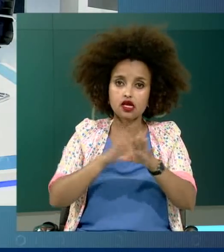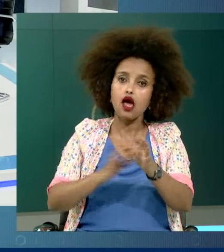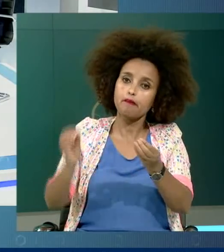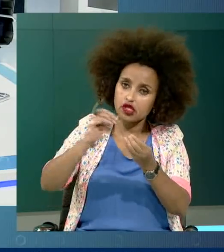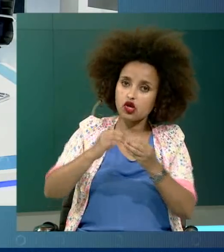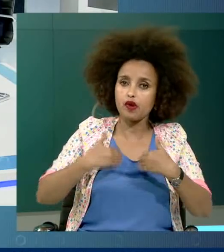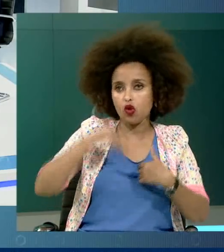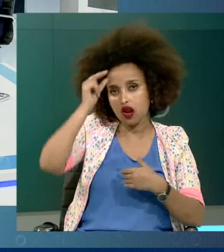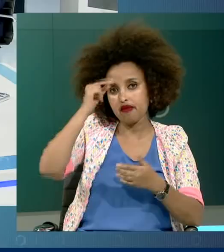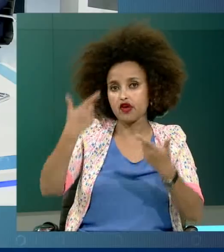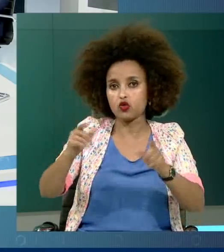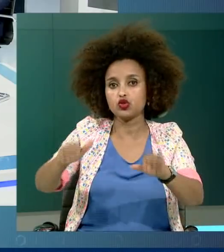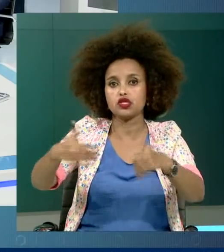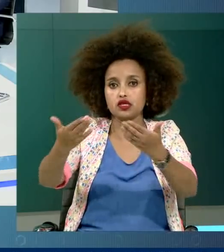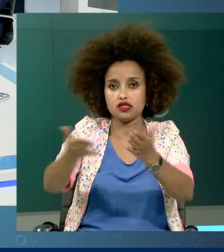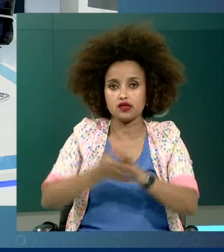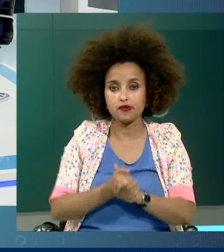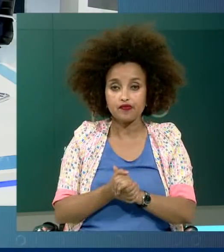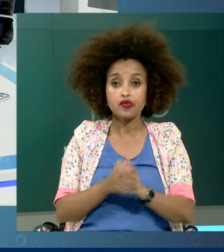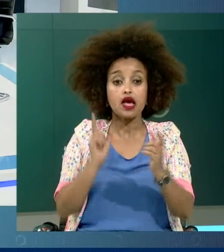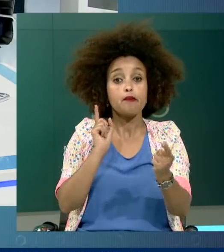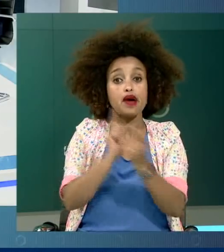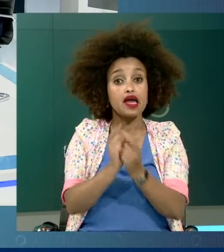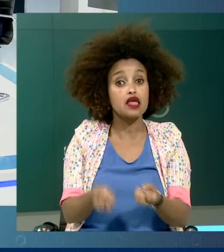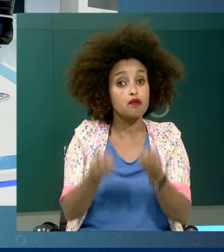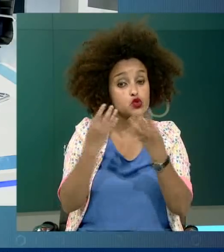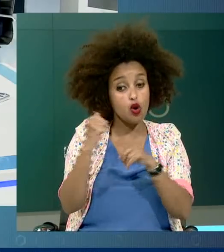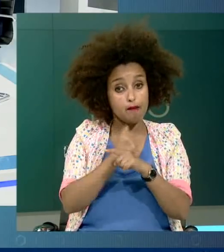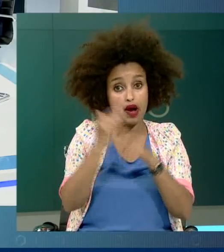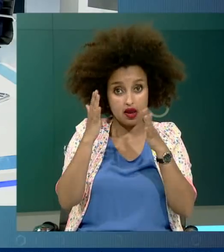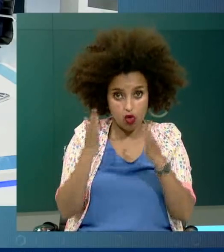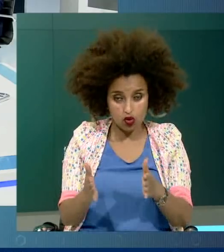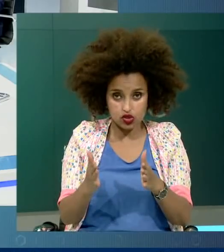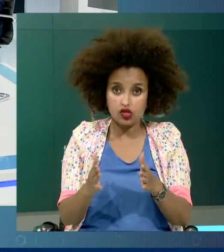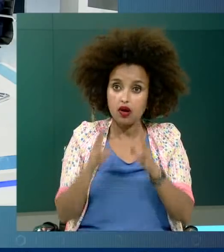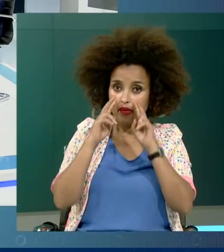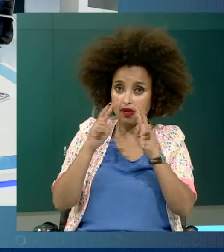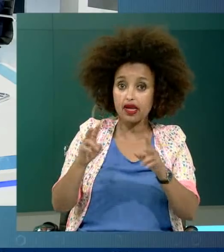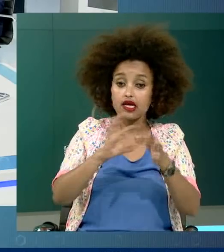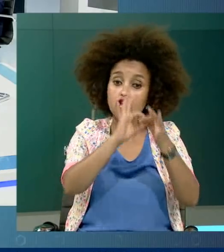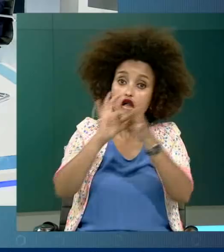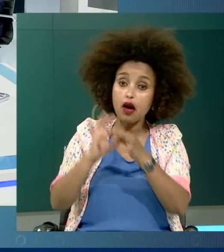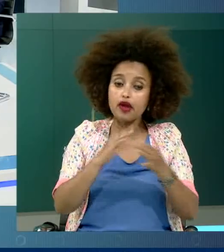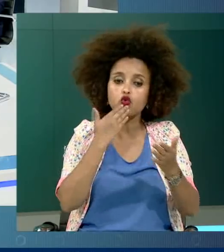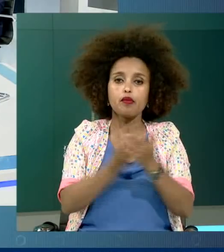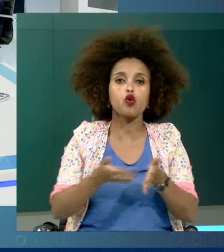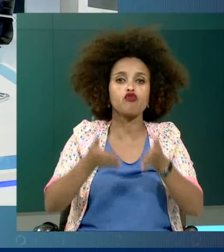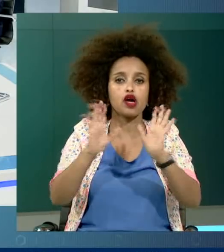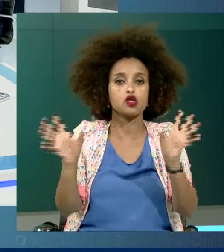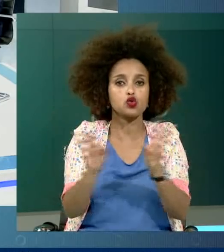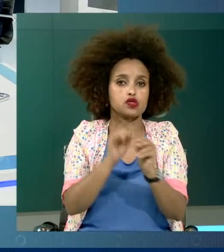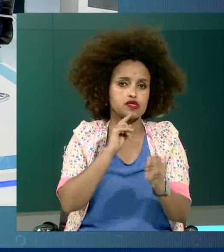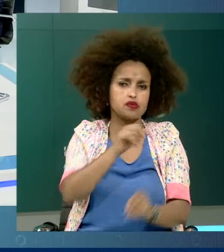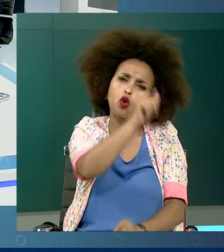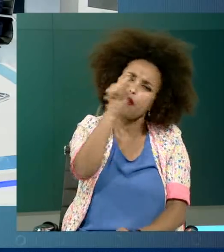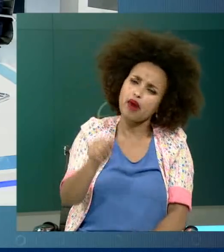ካለ ጨምርና እናጠቃል። የመገናኛ ብዙሃን ባለሙያዎችን በተመለከተ ህብረቱ ለማንም ሰው ክፍት ነው። የበጎ ፈቃድ ስብስብ ስለሆነ ማንም ሰው